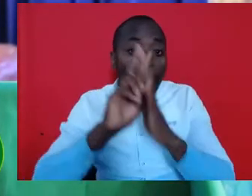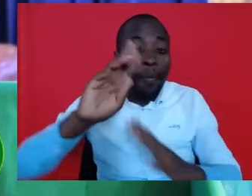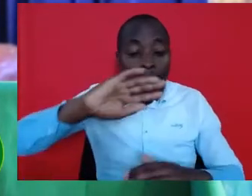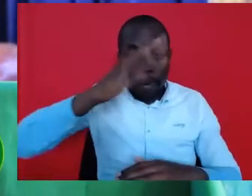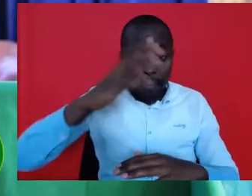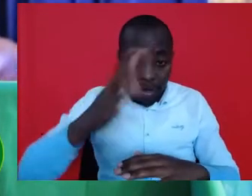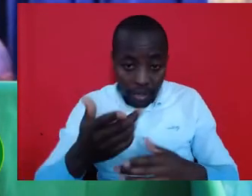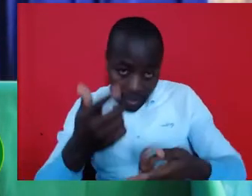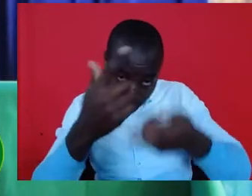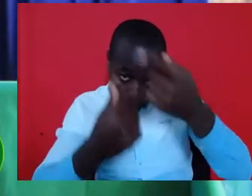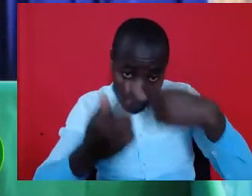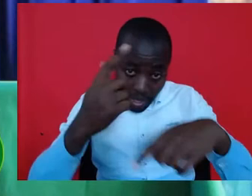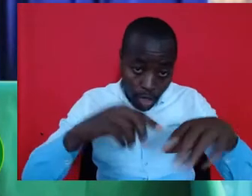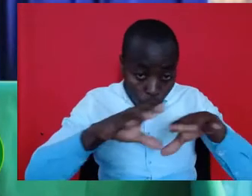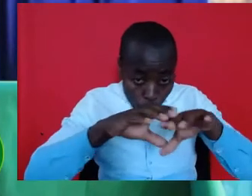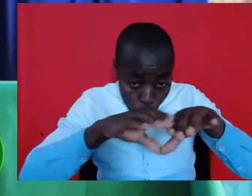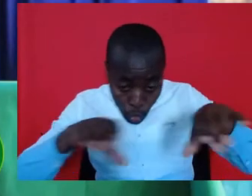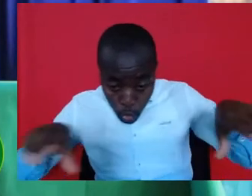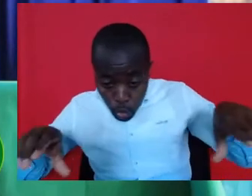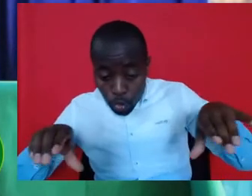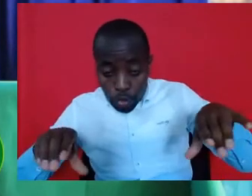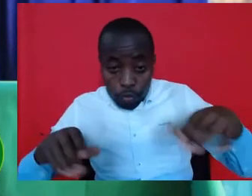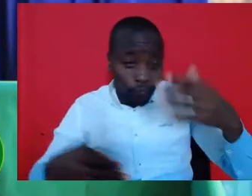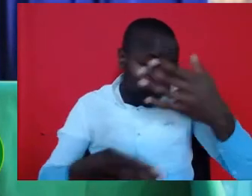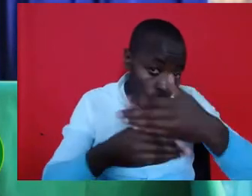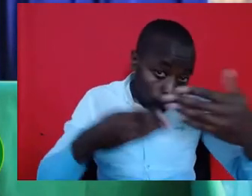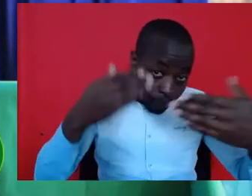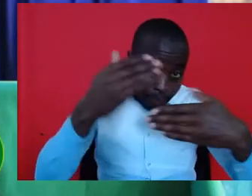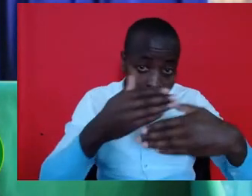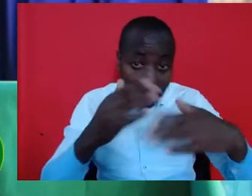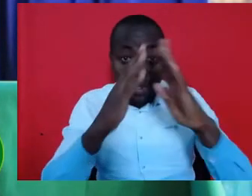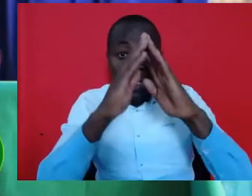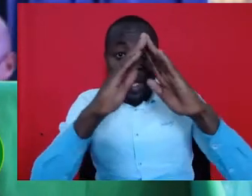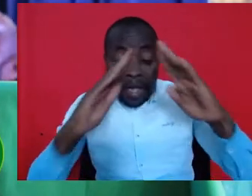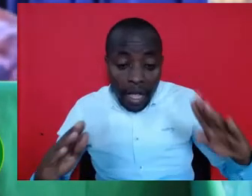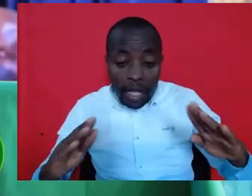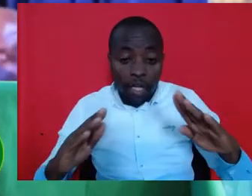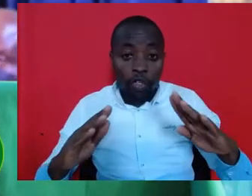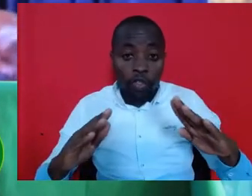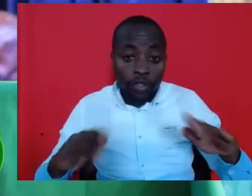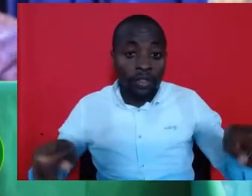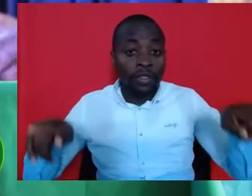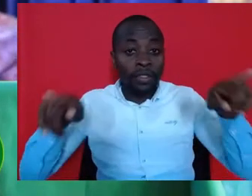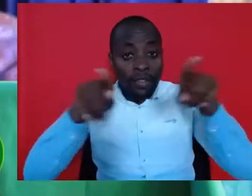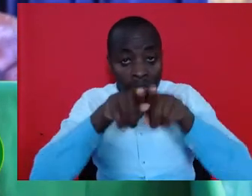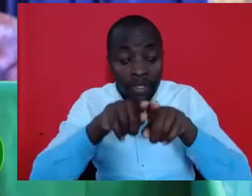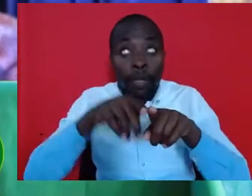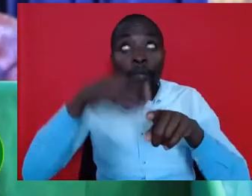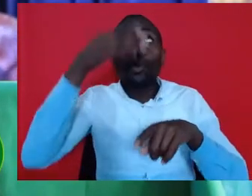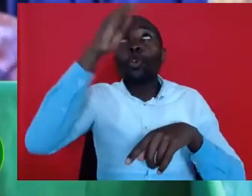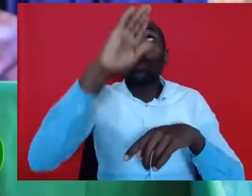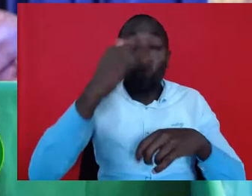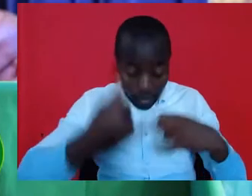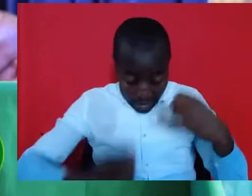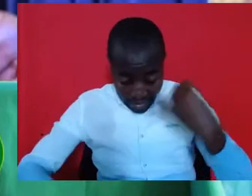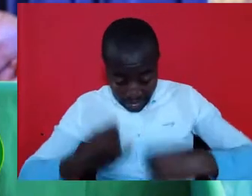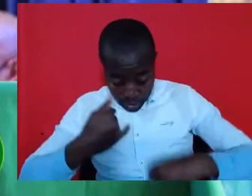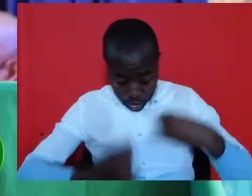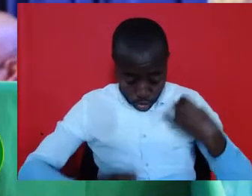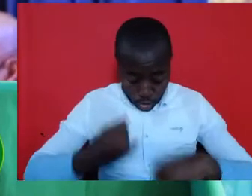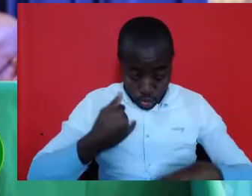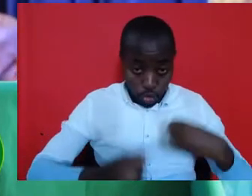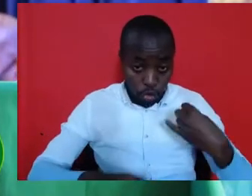mkaleta miti, mkainyega nyumba, nami nitaifurahia,